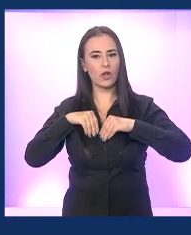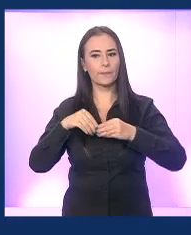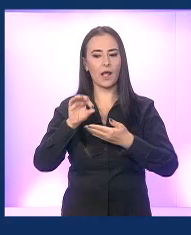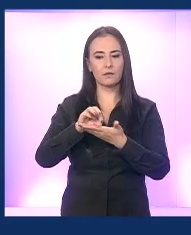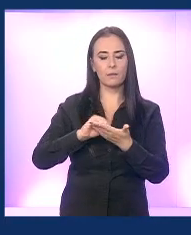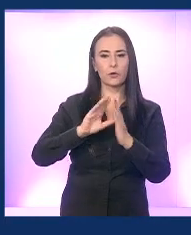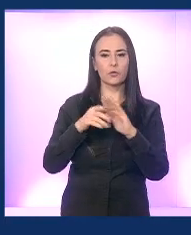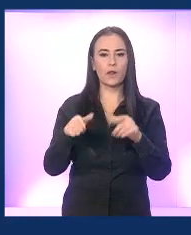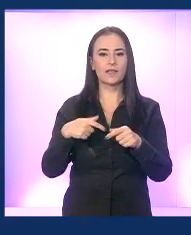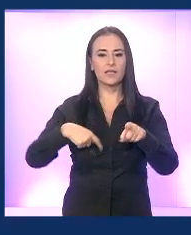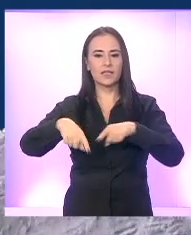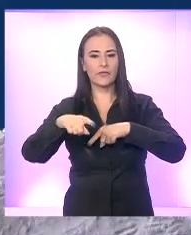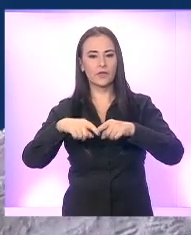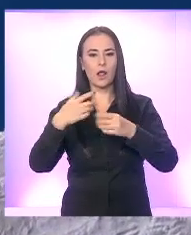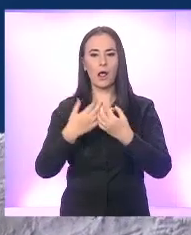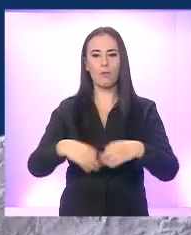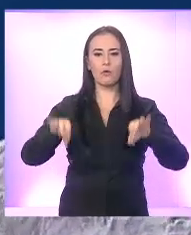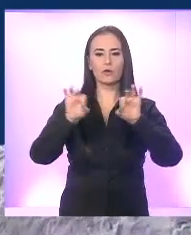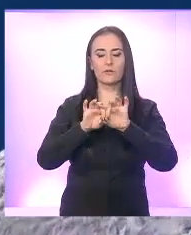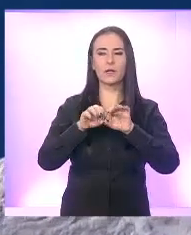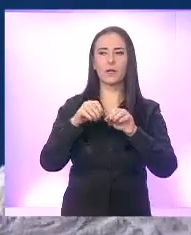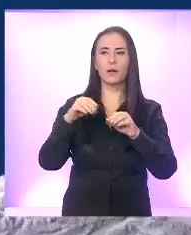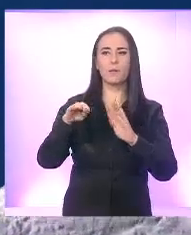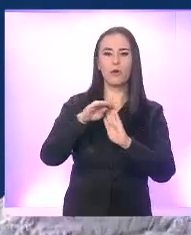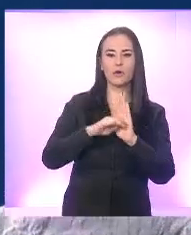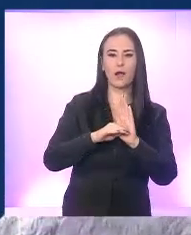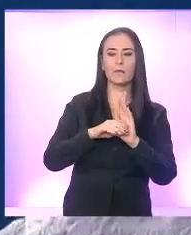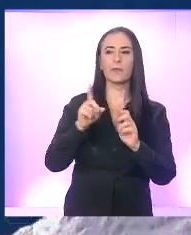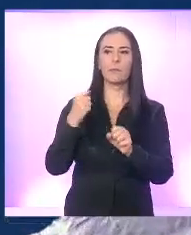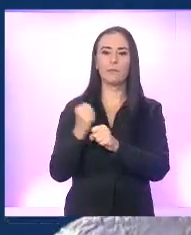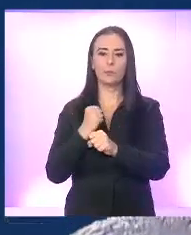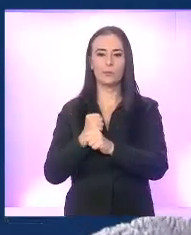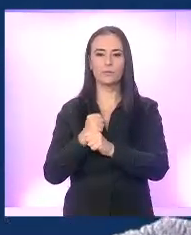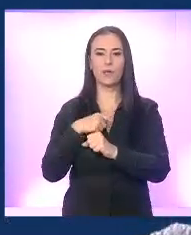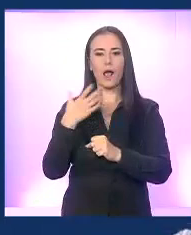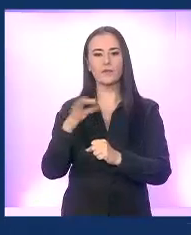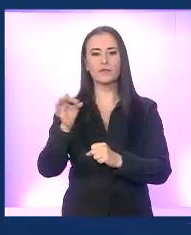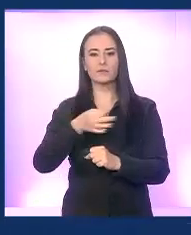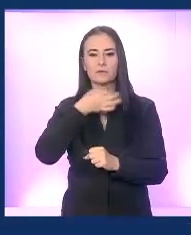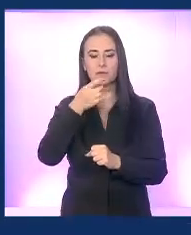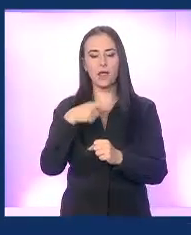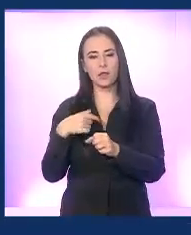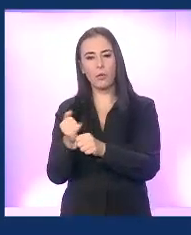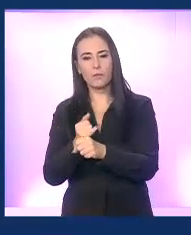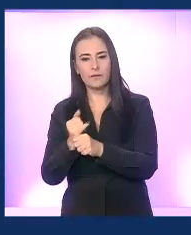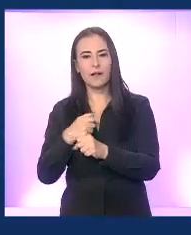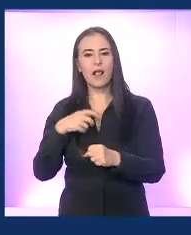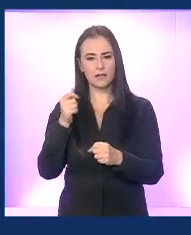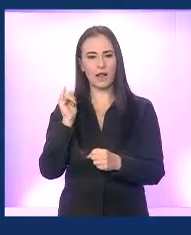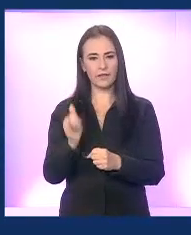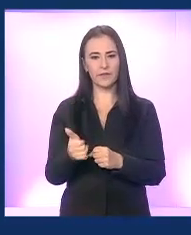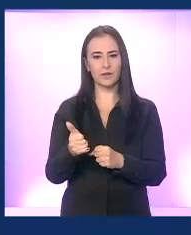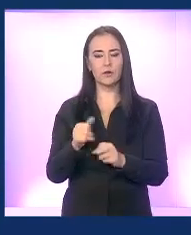practic la solicitările oamenilor din zonele respective, la programul lor de lucru, astfel încât să deservească într-adevăr